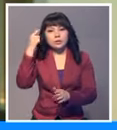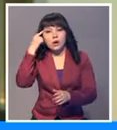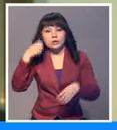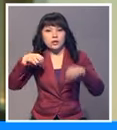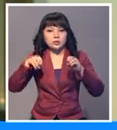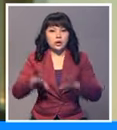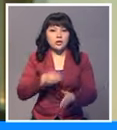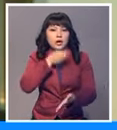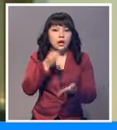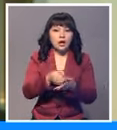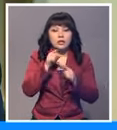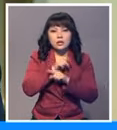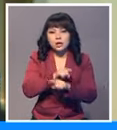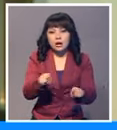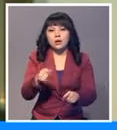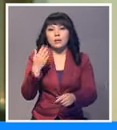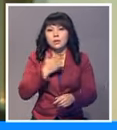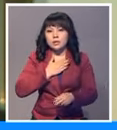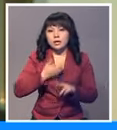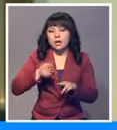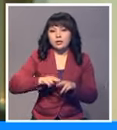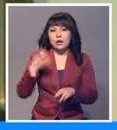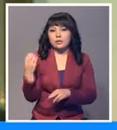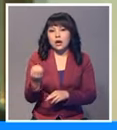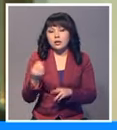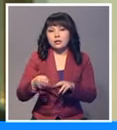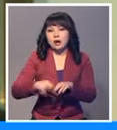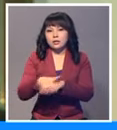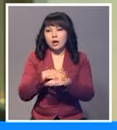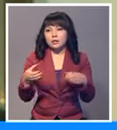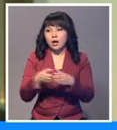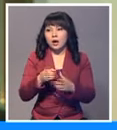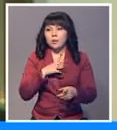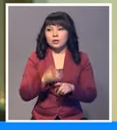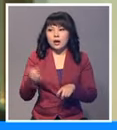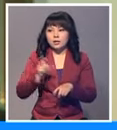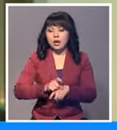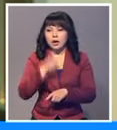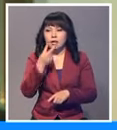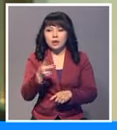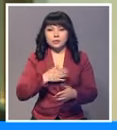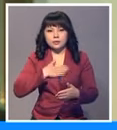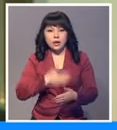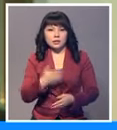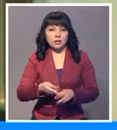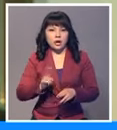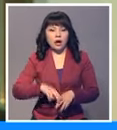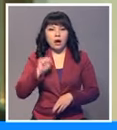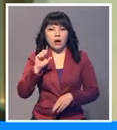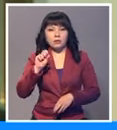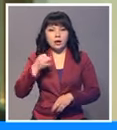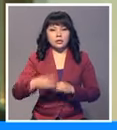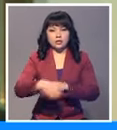бізге насихаттарын тағы да бір қатынасы ол деген өте үлкен ғанибет. Сондықтан Абайдың